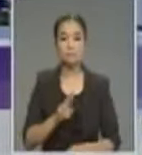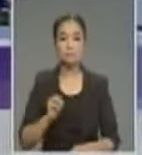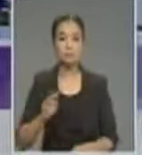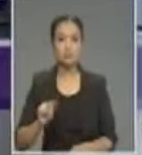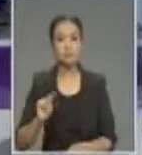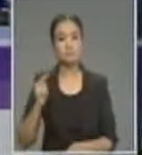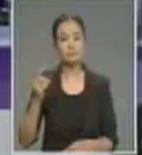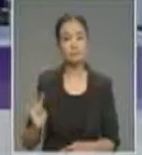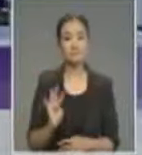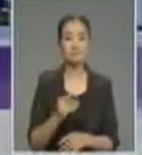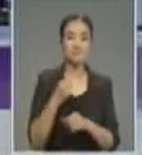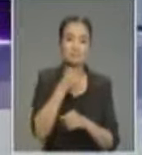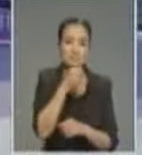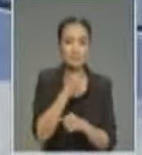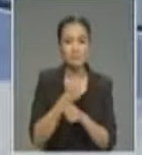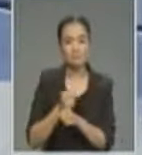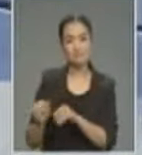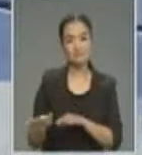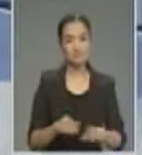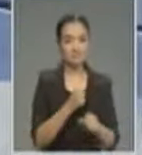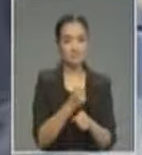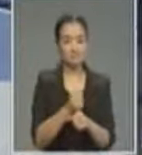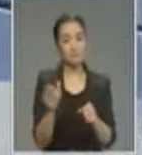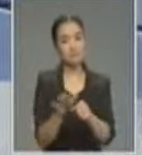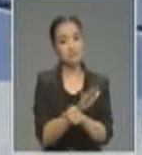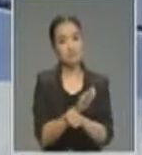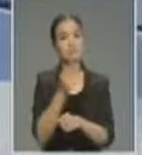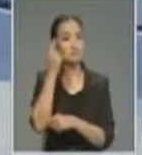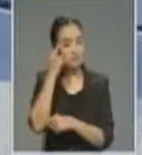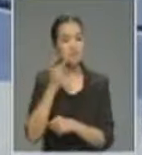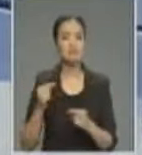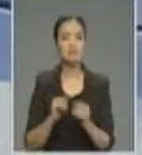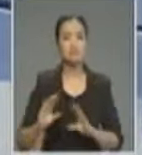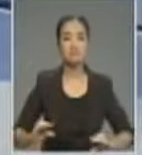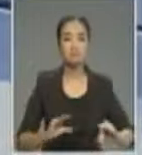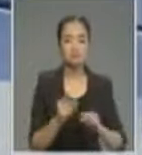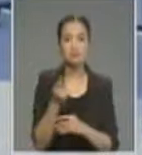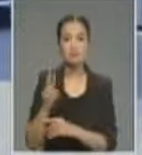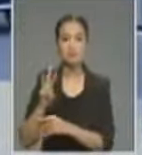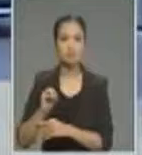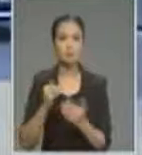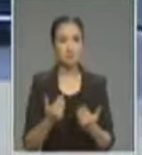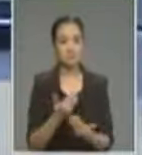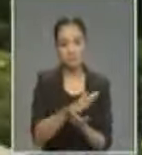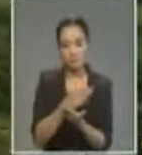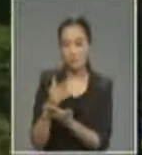ต่างก็ขยันขันแข็งค่ะบอกว่าพร้อมที่จะทำงานอย่างเต็มที่แล้วก็คาดว่าการประชุมครม.ในวันนี้ก็จะมีการแบ่งงานกันด้วย